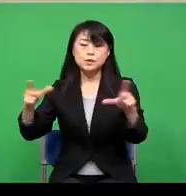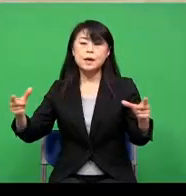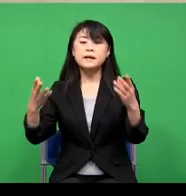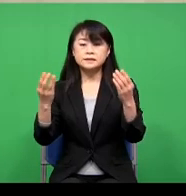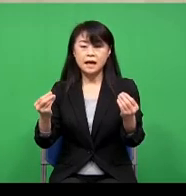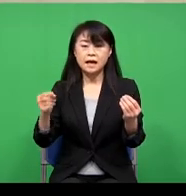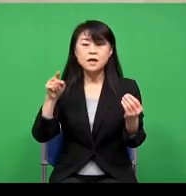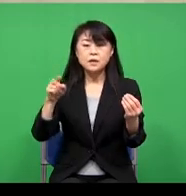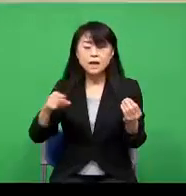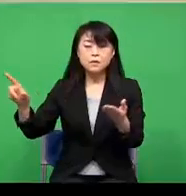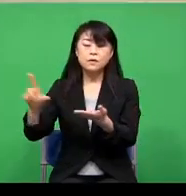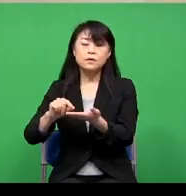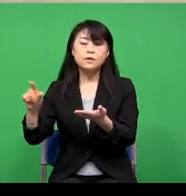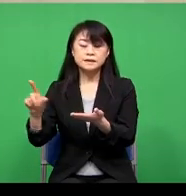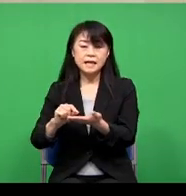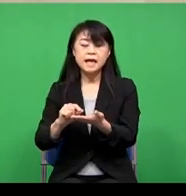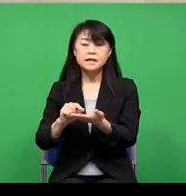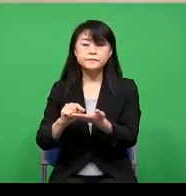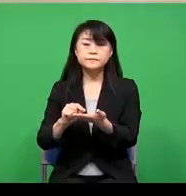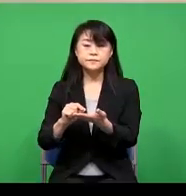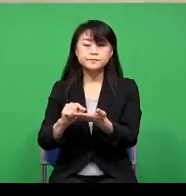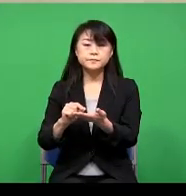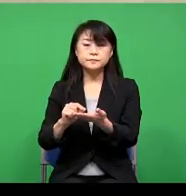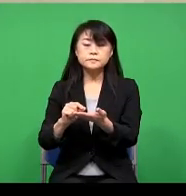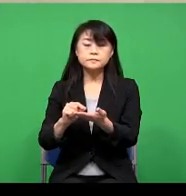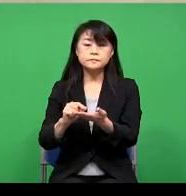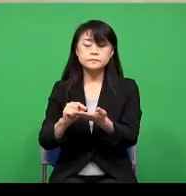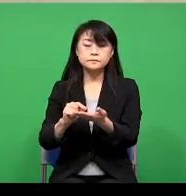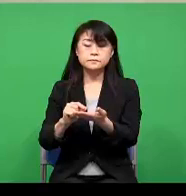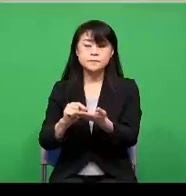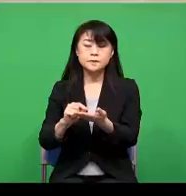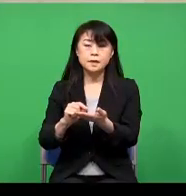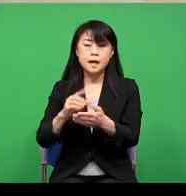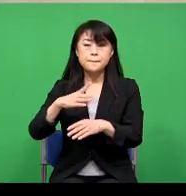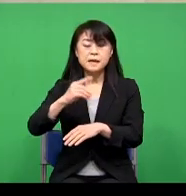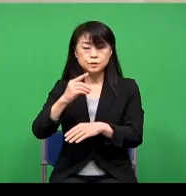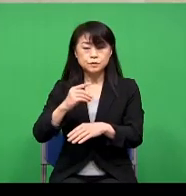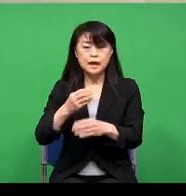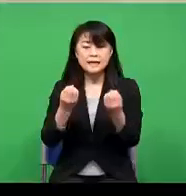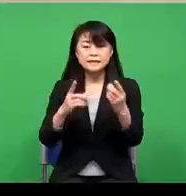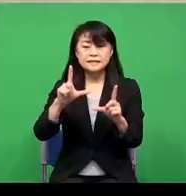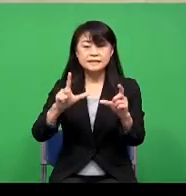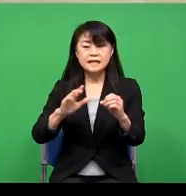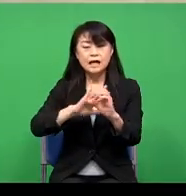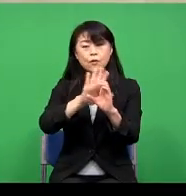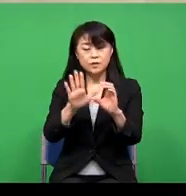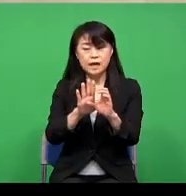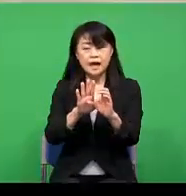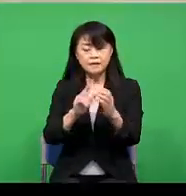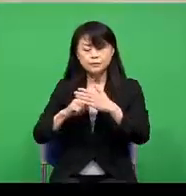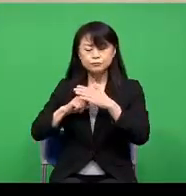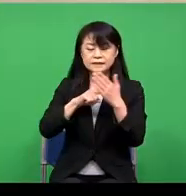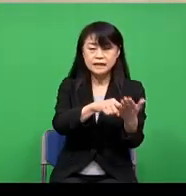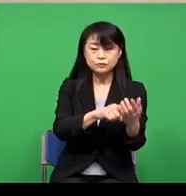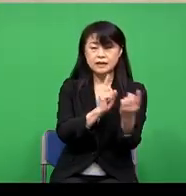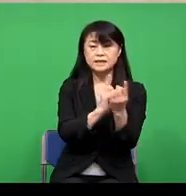供体制整備、またさっき冒頭申し上げたインフルエンザの予防接種、これも富山県が最初の取り組みで、